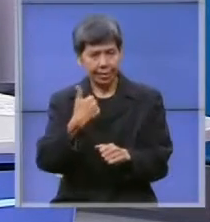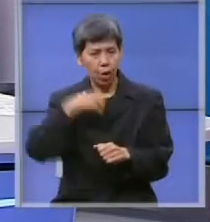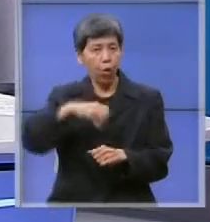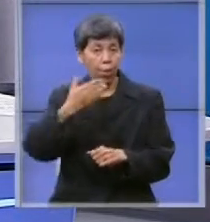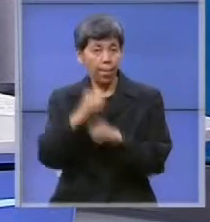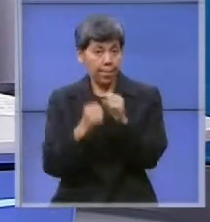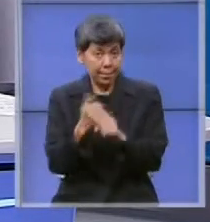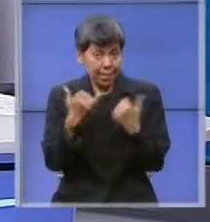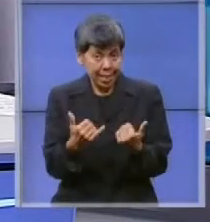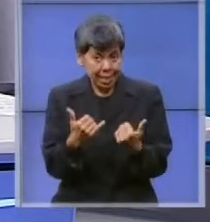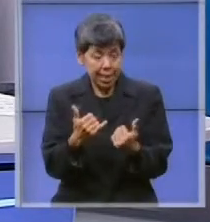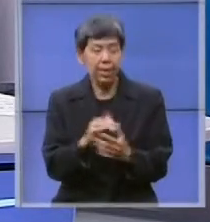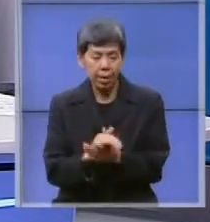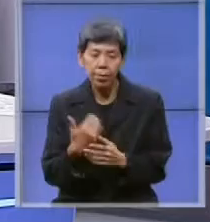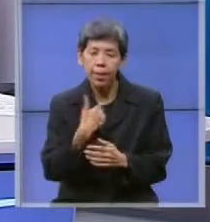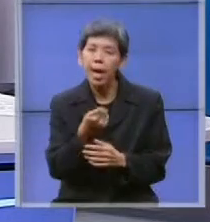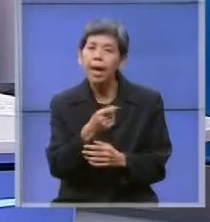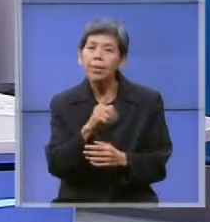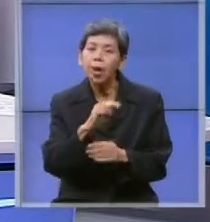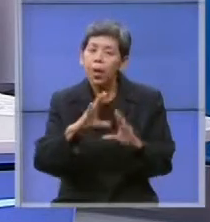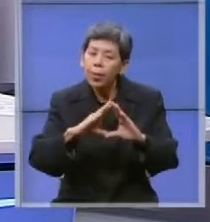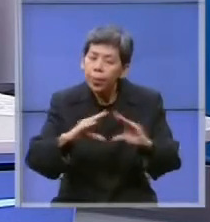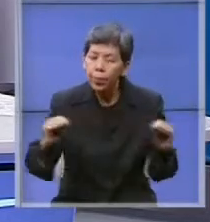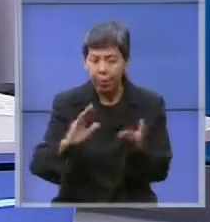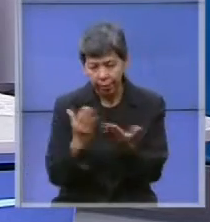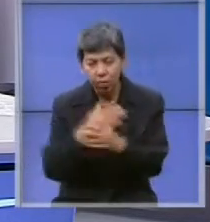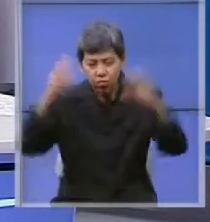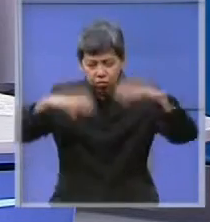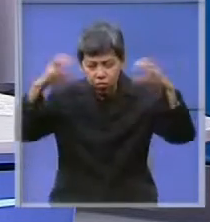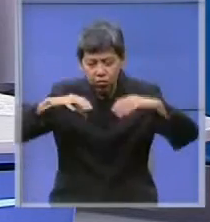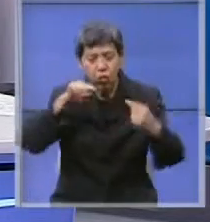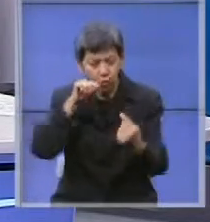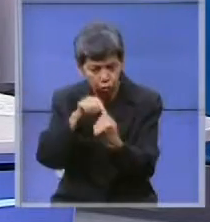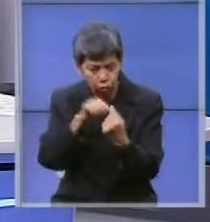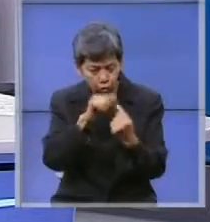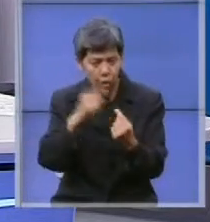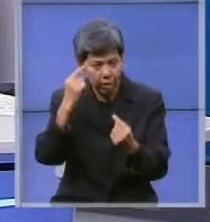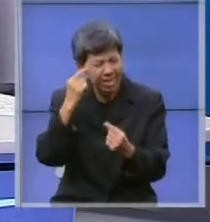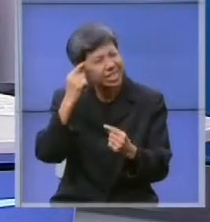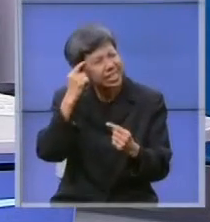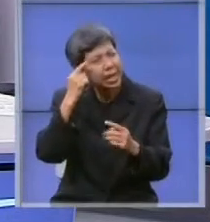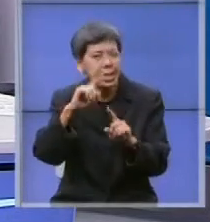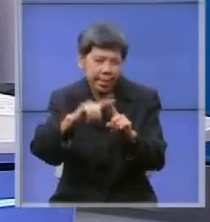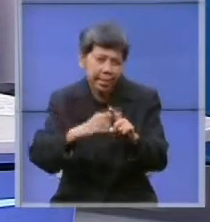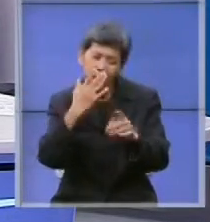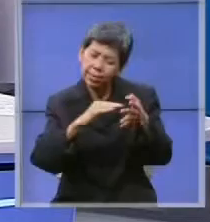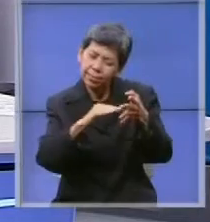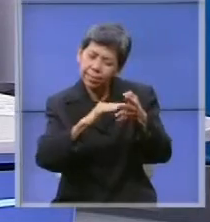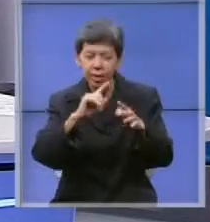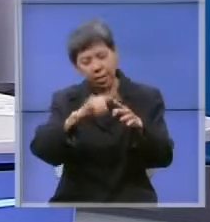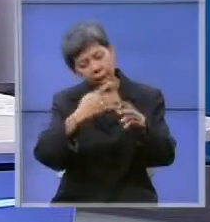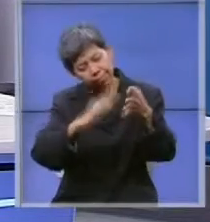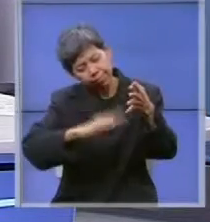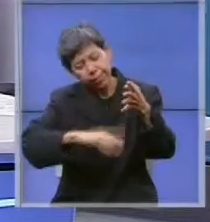ว่าปีนี้เอลนิโญปัจจัยนี้จะหมดไปแล้วก็ฝนน่าจะมาตกต้องตามฤดูกาลน่าจะประมาณกลางเดือนพฤษภาหรือปลายเดือนพฤษภาค